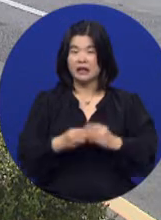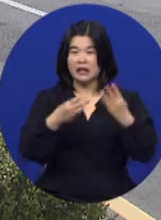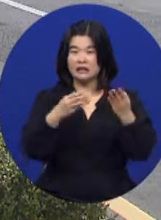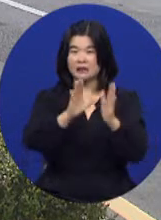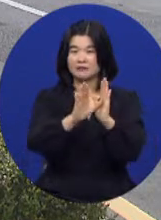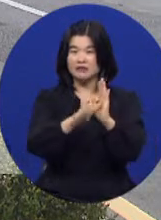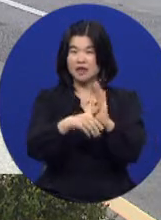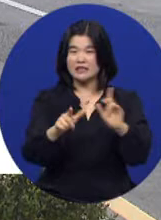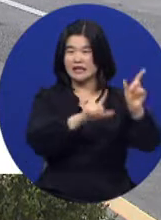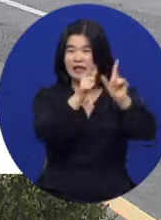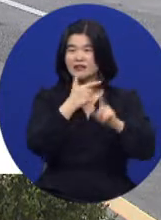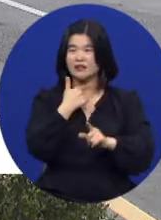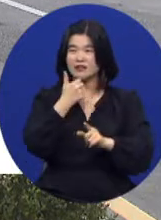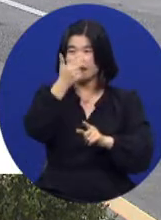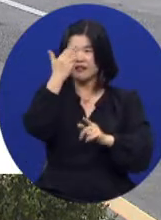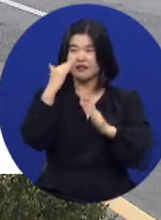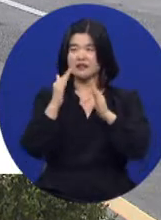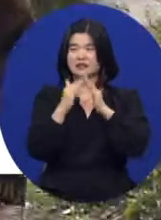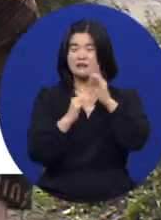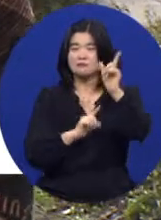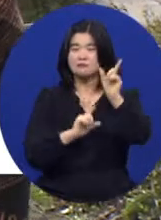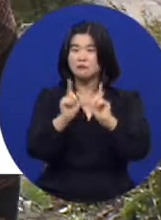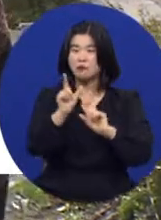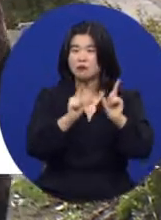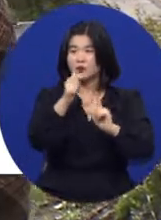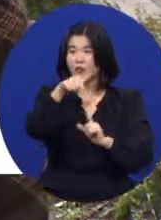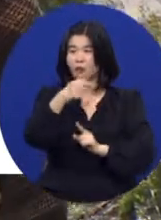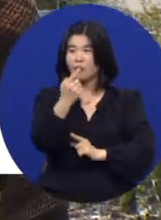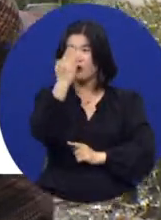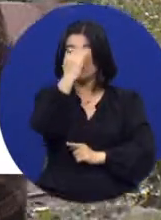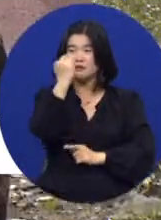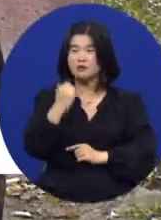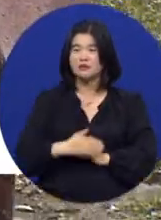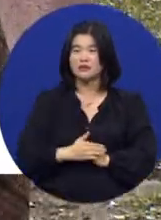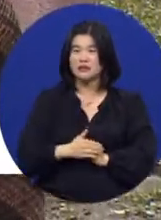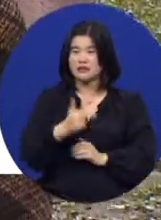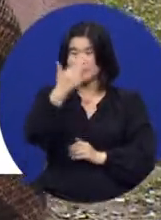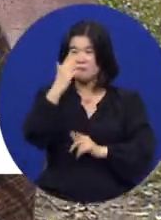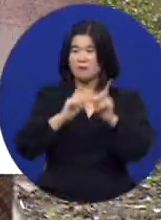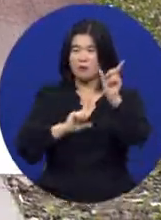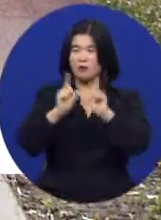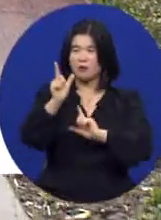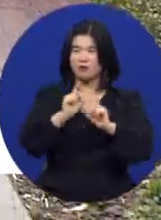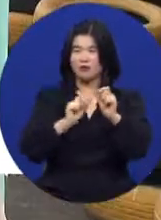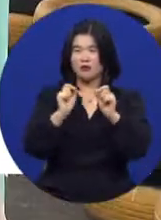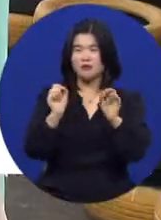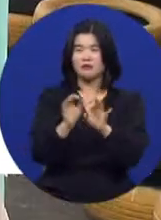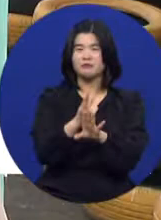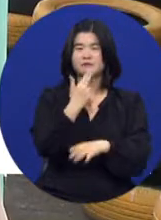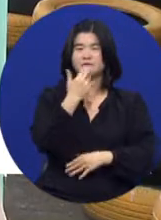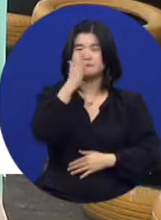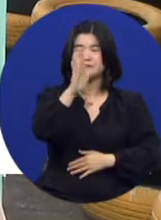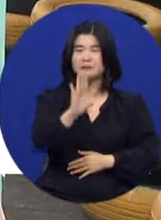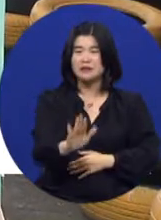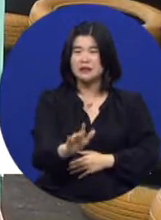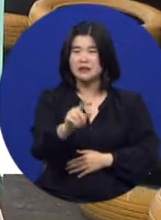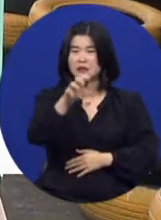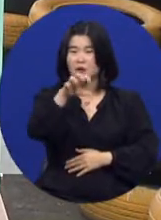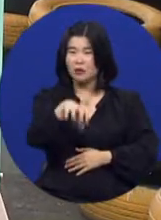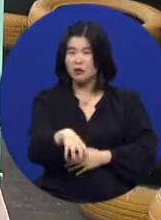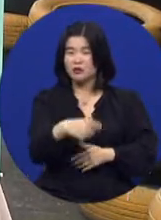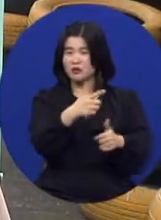4.3 당시 살던 옛 집터를 찾은 80살 고춘자 할머니. 옛 흔적은 거의 사라졌지만 이곳에서 총을